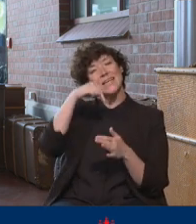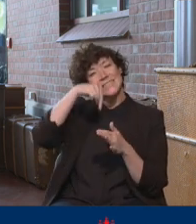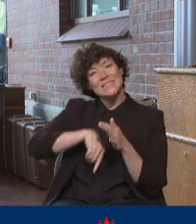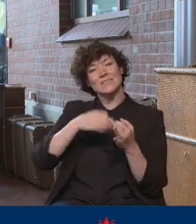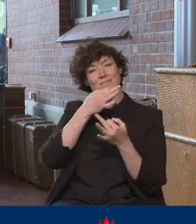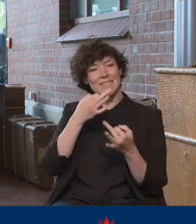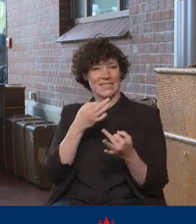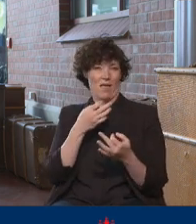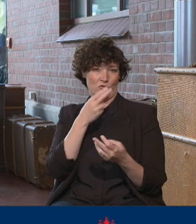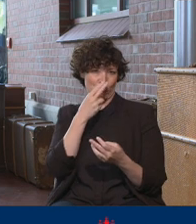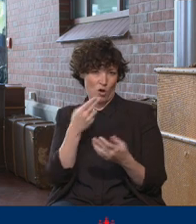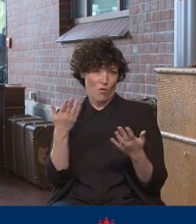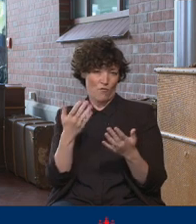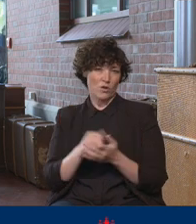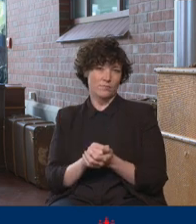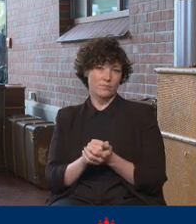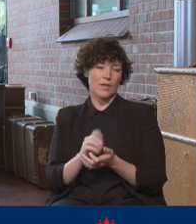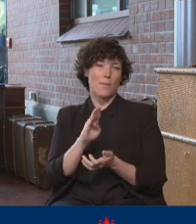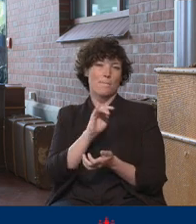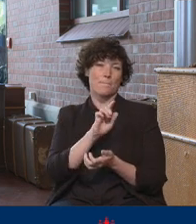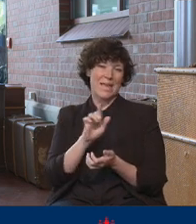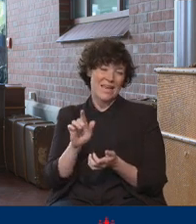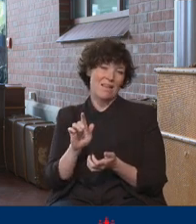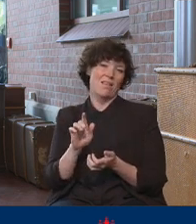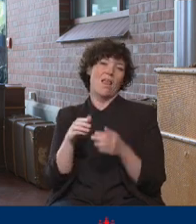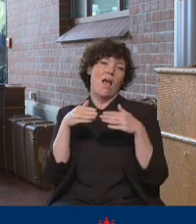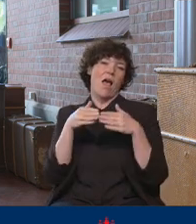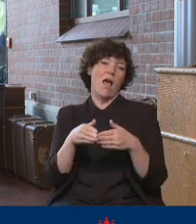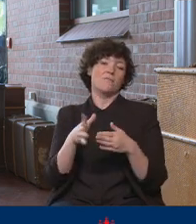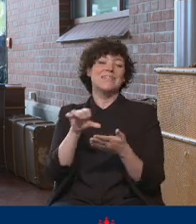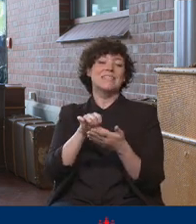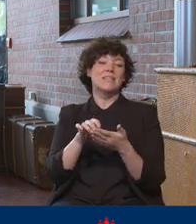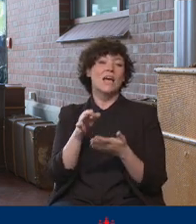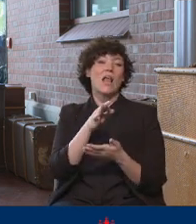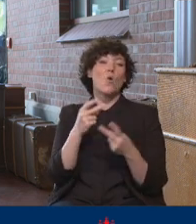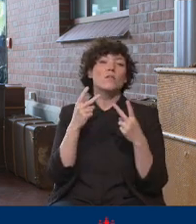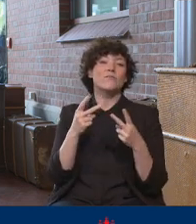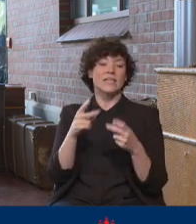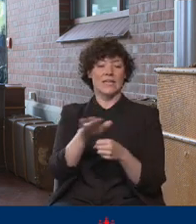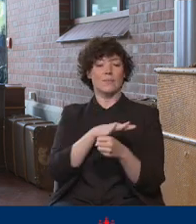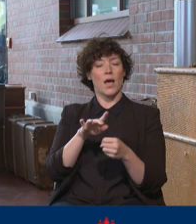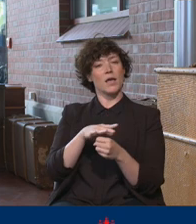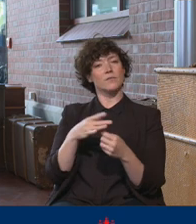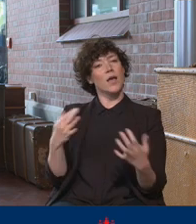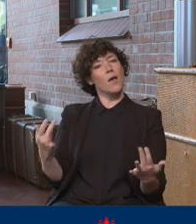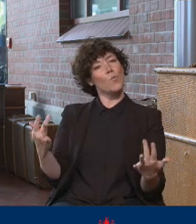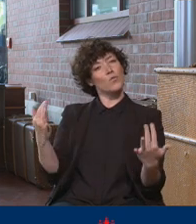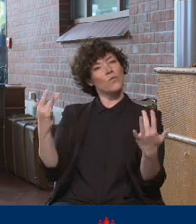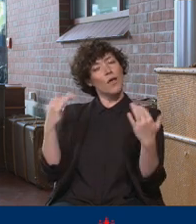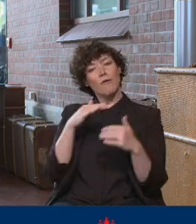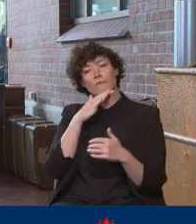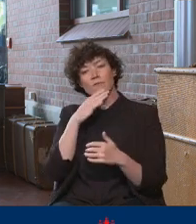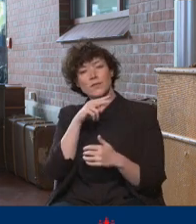ganz sicherlich der bildhaften das ist ein ganz zentraler ort in diesem bereich mit einer ganz besonderen atmosphäre durch den blick eben auf das wasser die